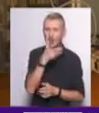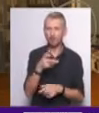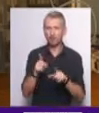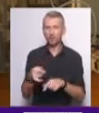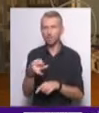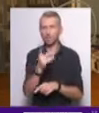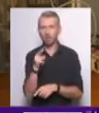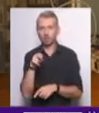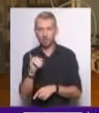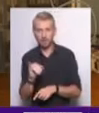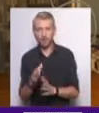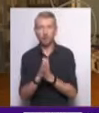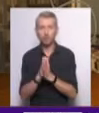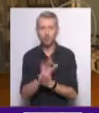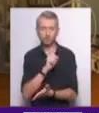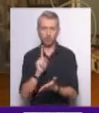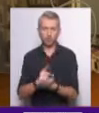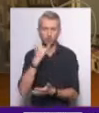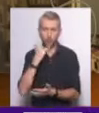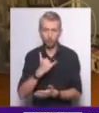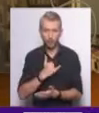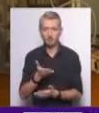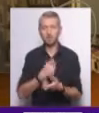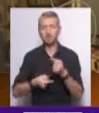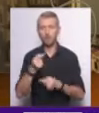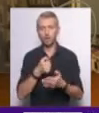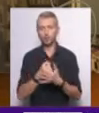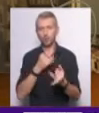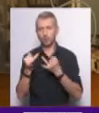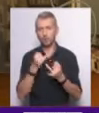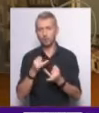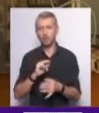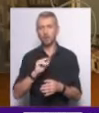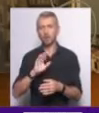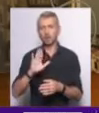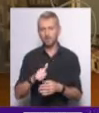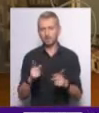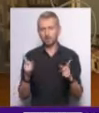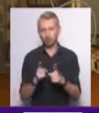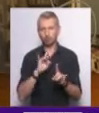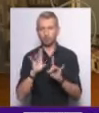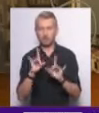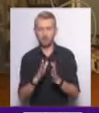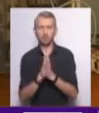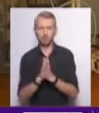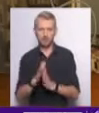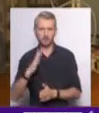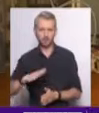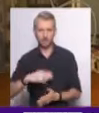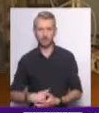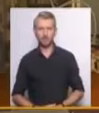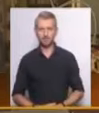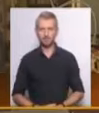район КПІ. Будь ласка, обов'язково долучайтеся. Ми повернемось до нашої прямої ефірної розмови після невеличкої реклами. Будь ласка, не